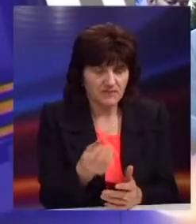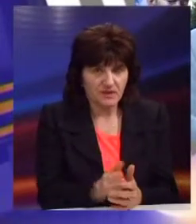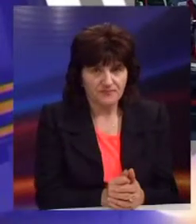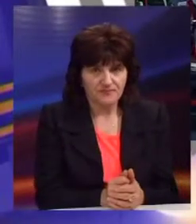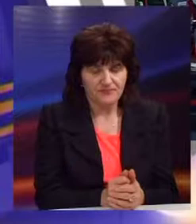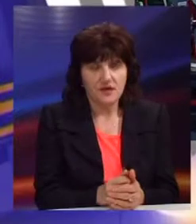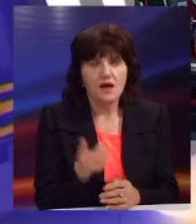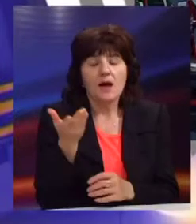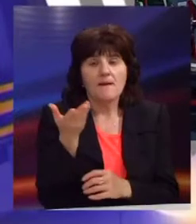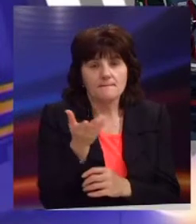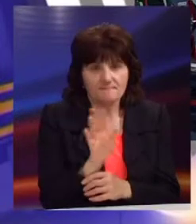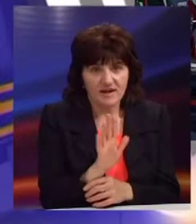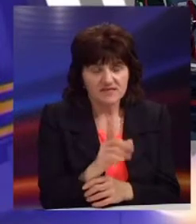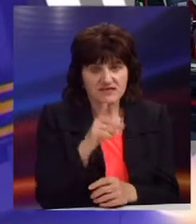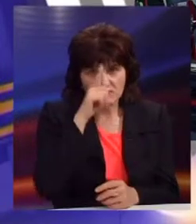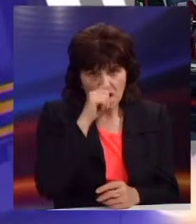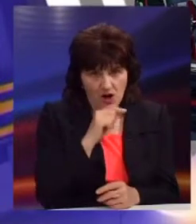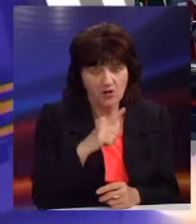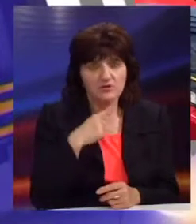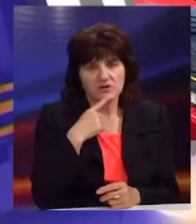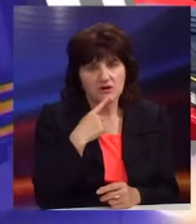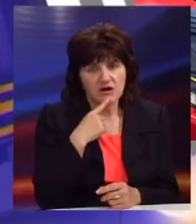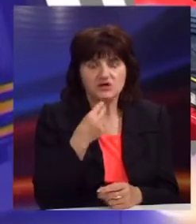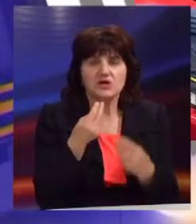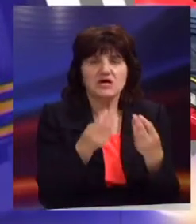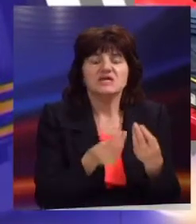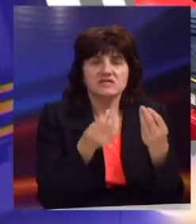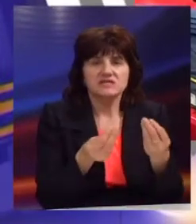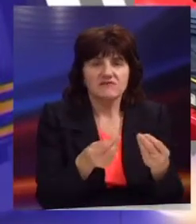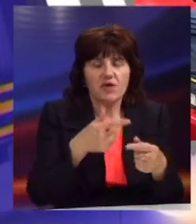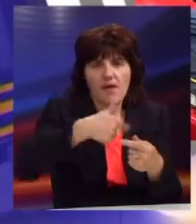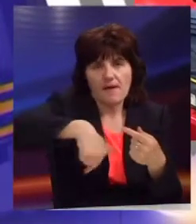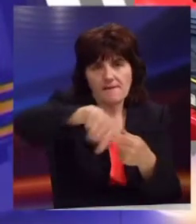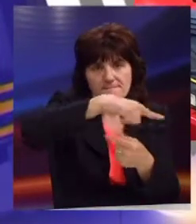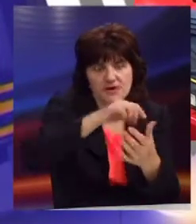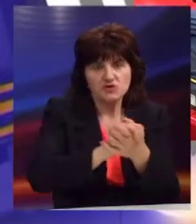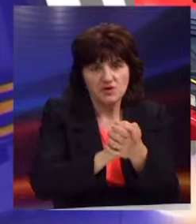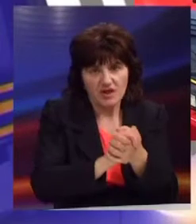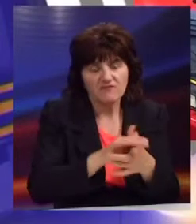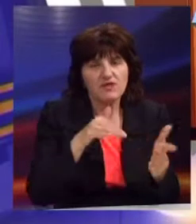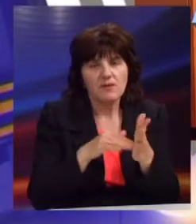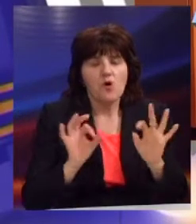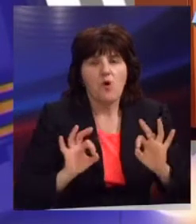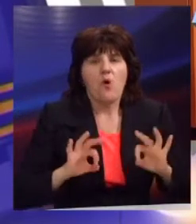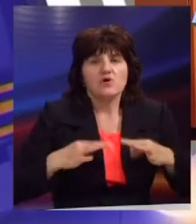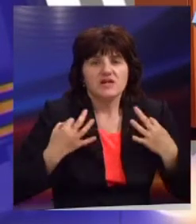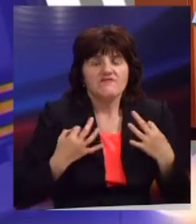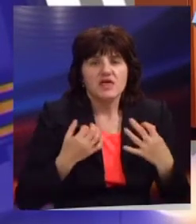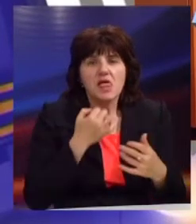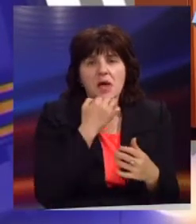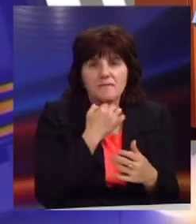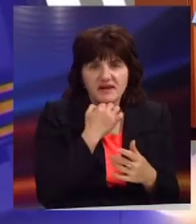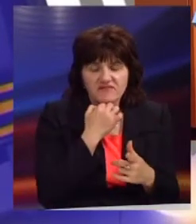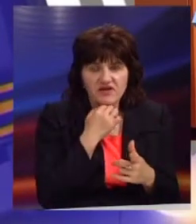kompanija iz Srbije. Predstavnici Subotičke lokalne samouprave ocenili su u svojim izjavama da je međuregionalna saradnja prilika za